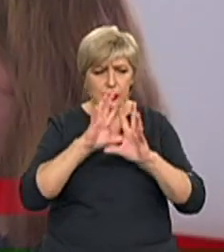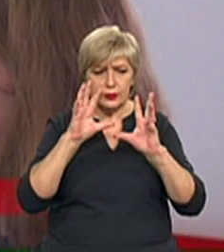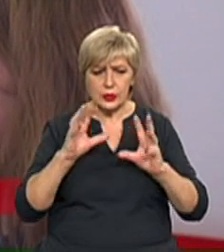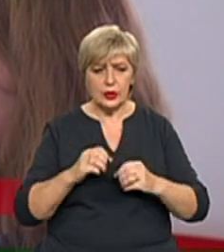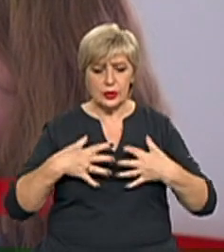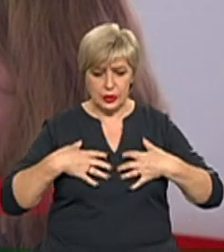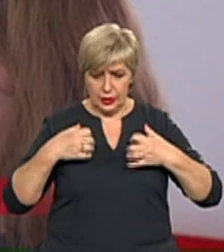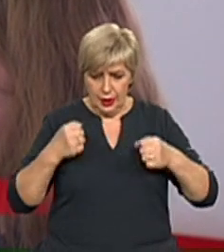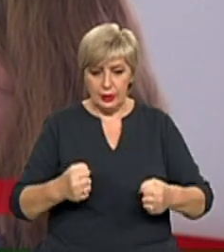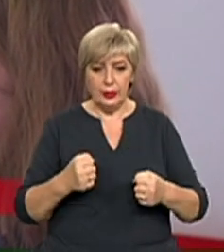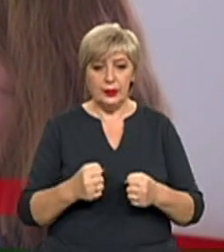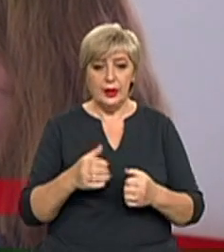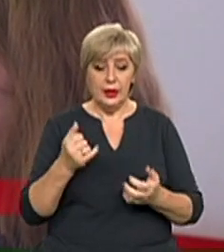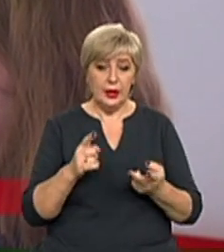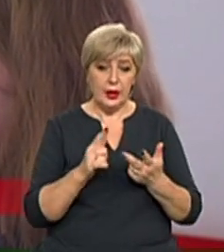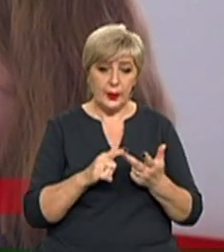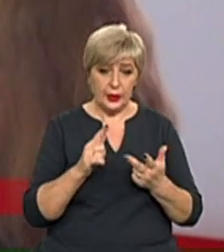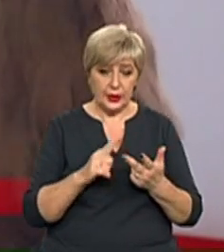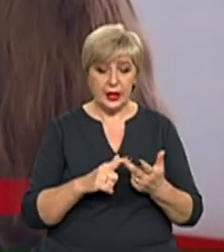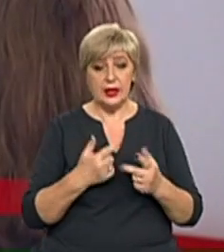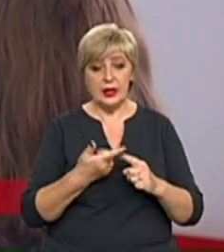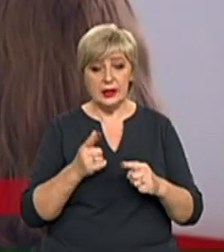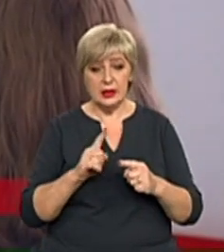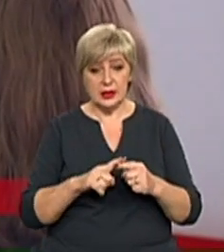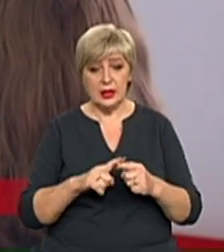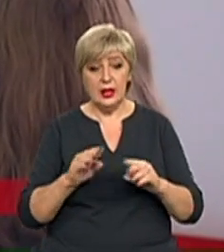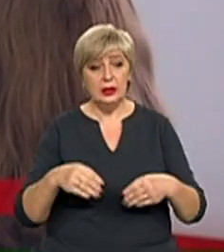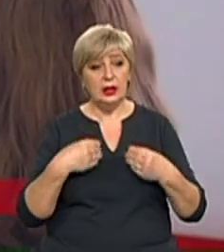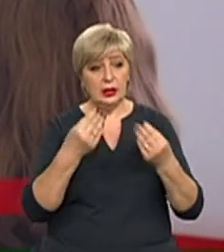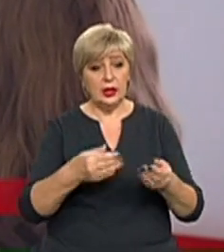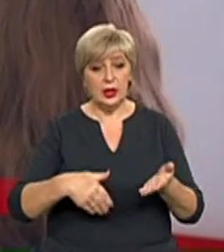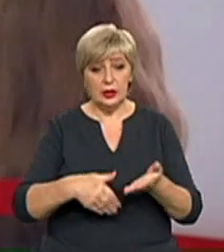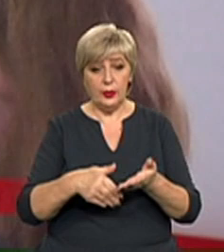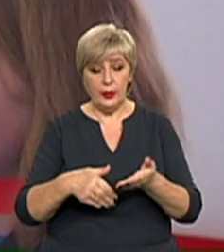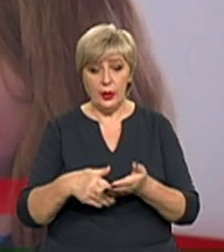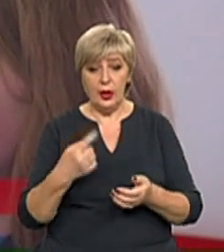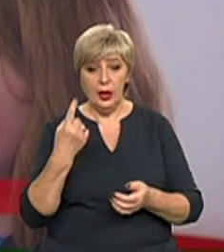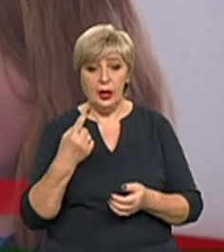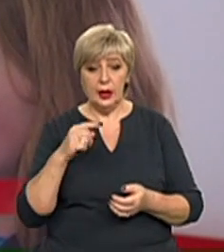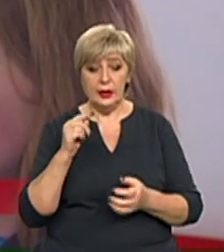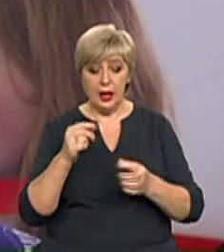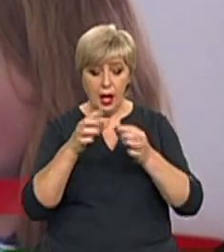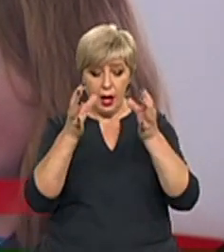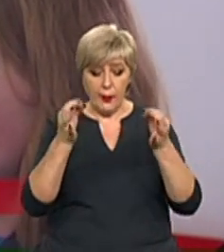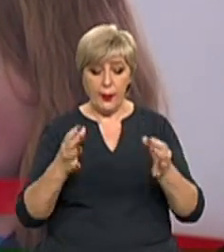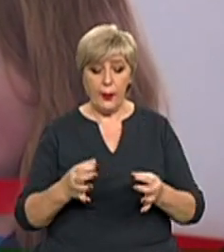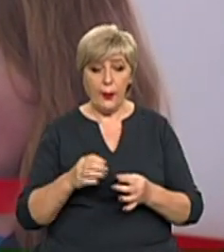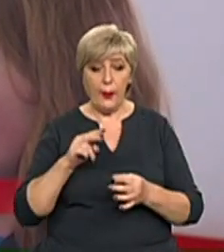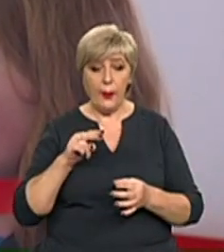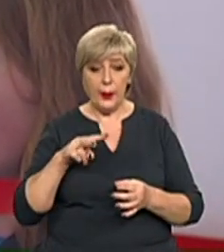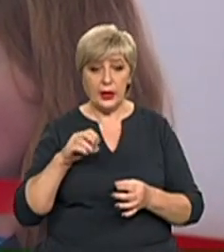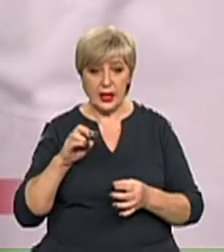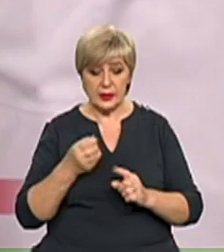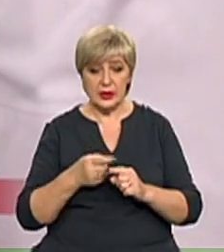всім параметрам. Ну і по-третє, звичайно ж, це надання допомоги. Одна плазма – це одне